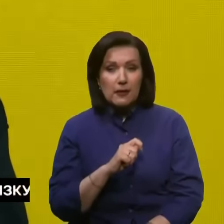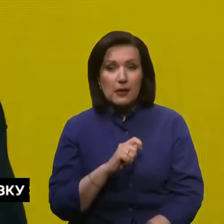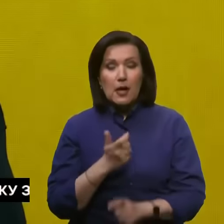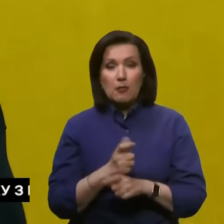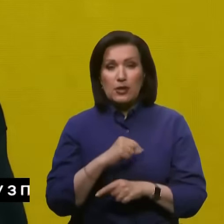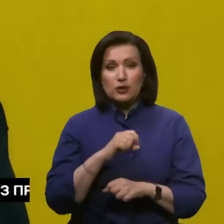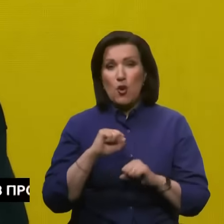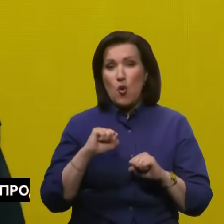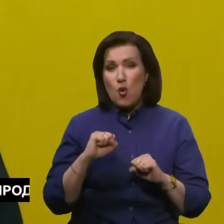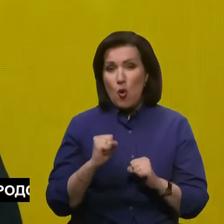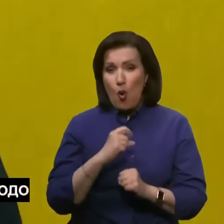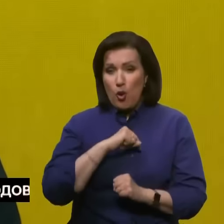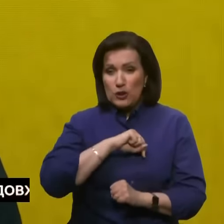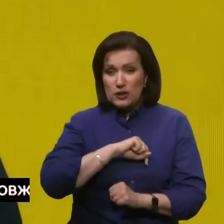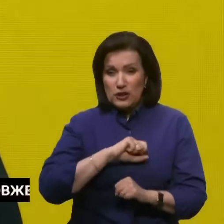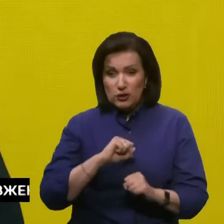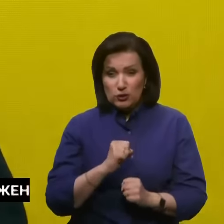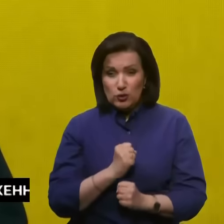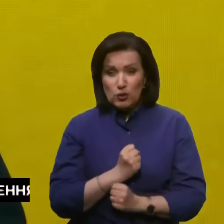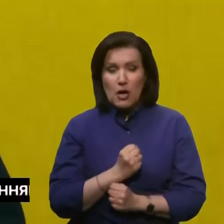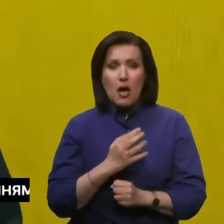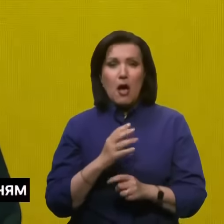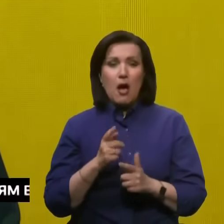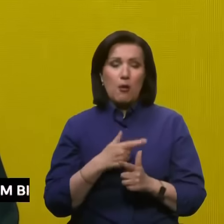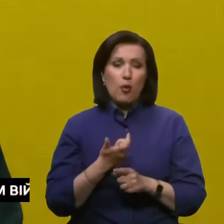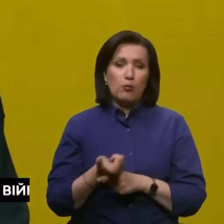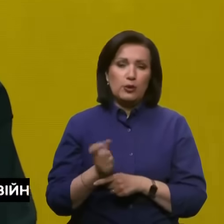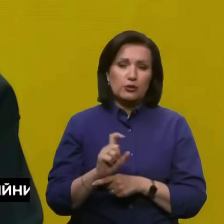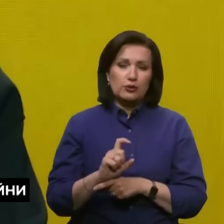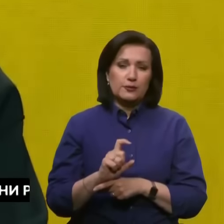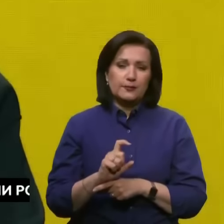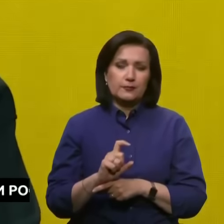більш холоднішою, або більш